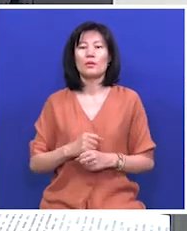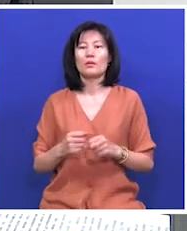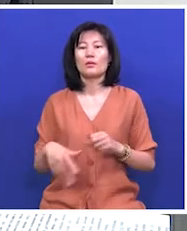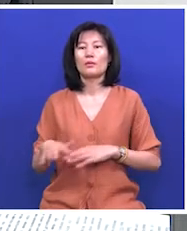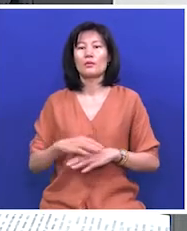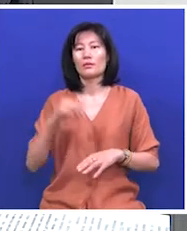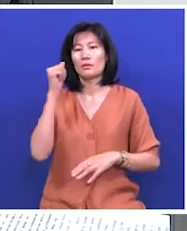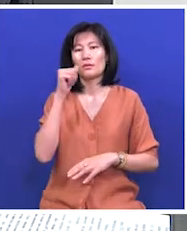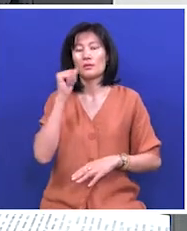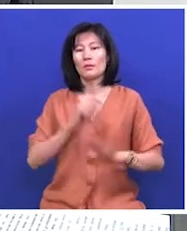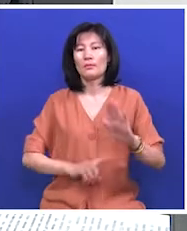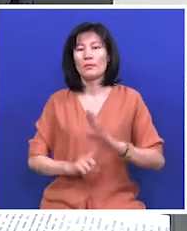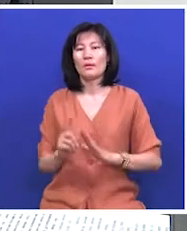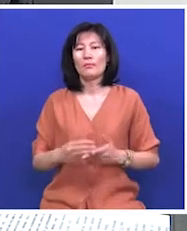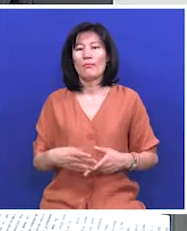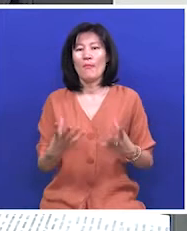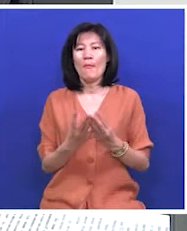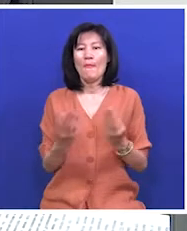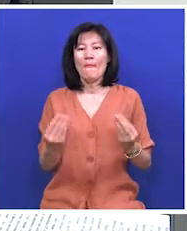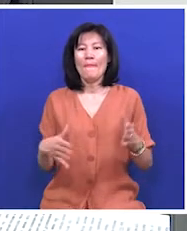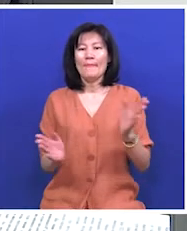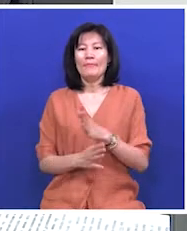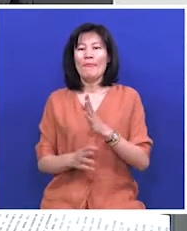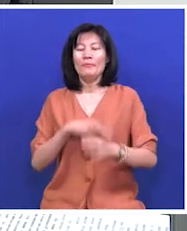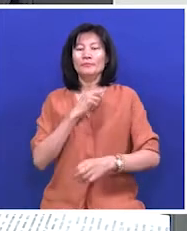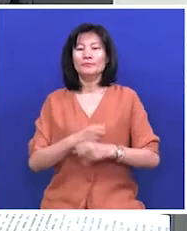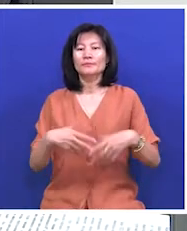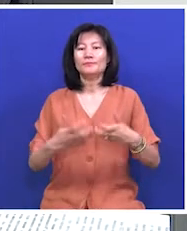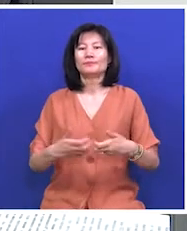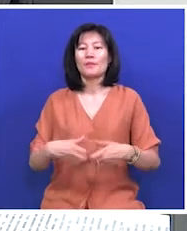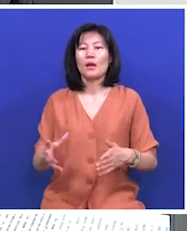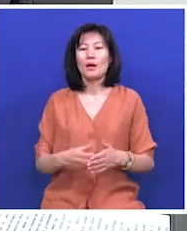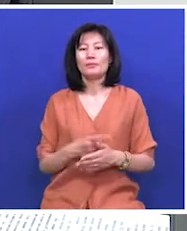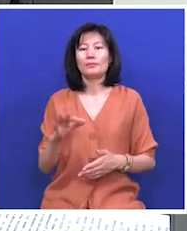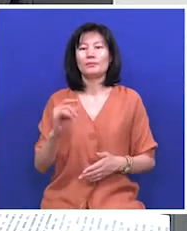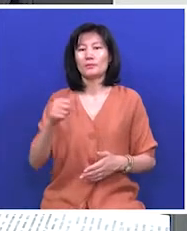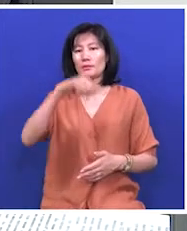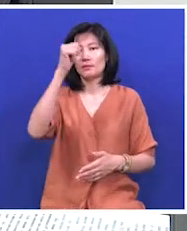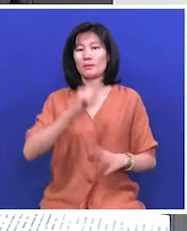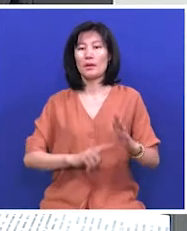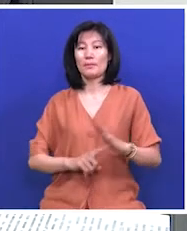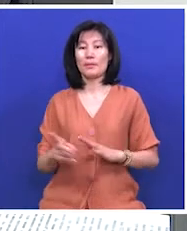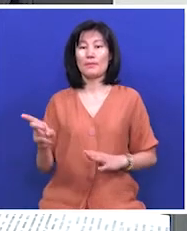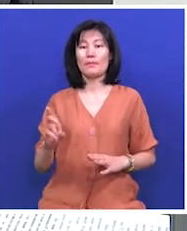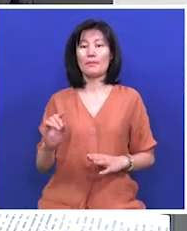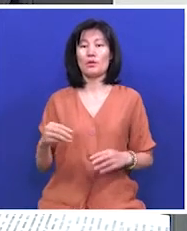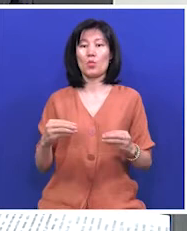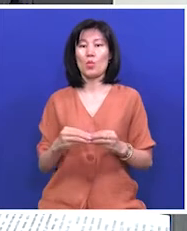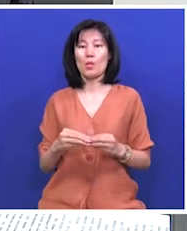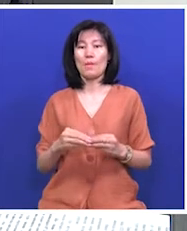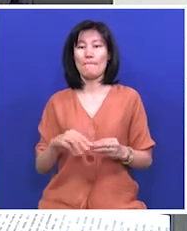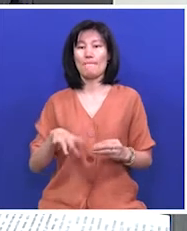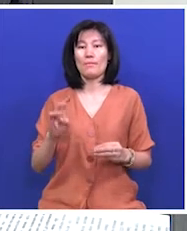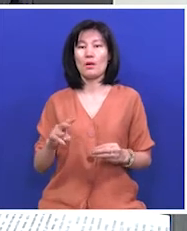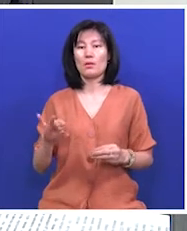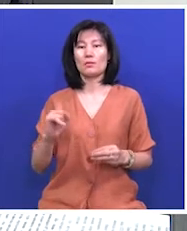облысы бізде ерте басталады ғой. Көктемгі дала жұмыстары соны есепке алып отырып ақпан айынан бастап біз 10 мың